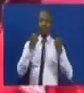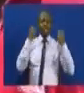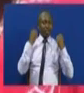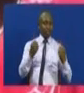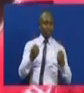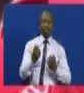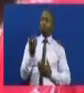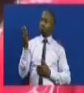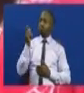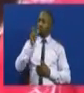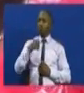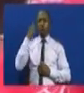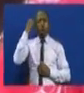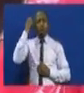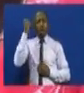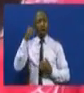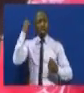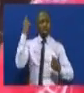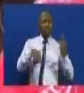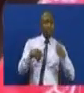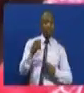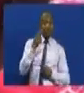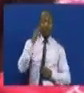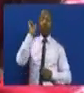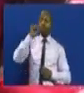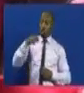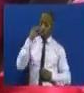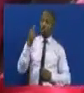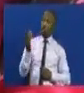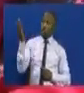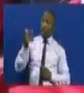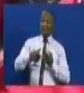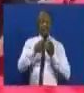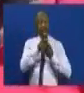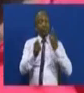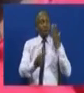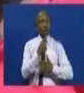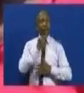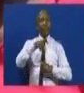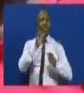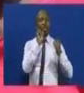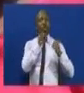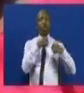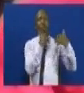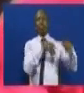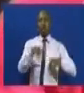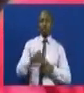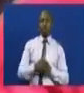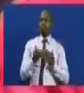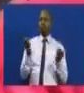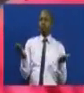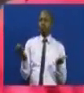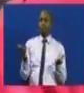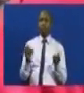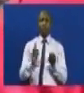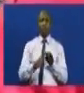Watu wanaumia wakati mwingine mtu akichapwa sana. Hiyo ndo kama hivi. Mwingine inavuja damu lakini ndo mchezo. Na ukikaa